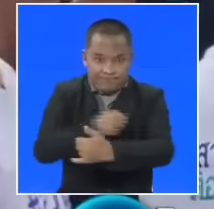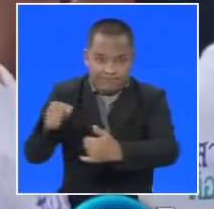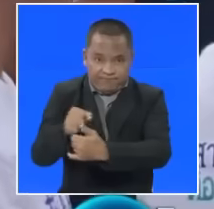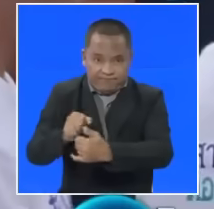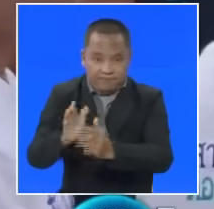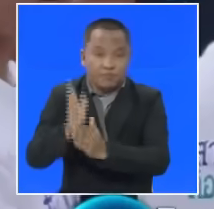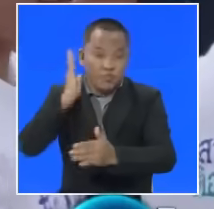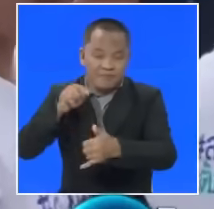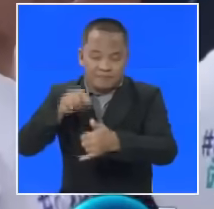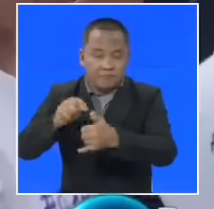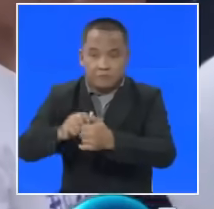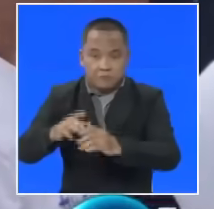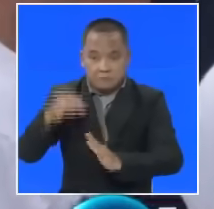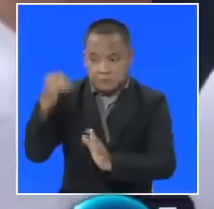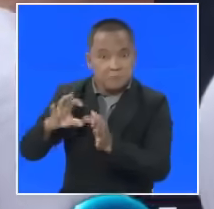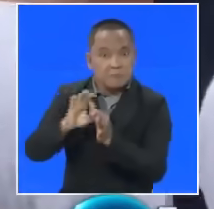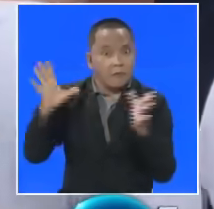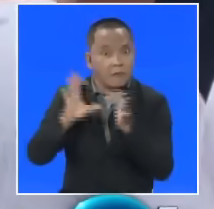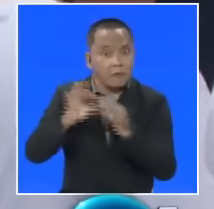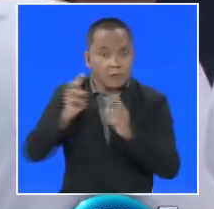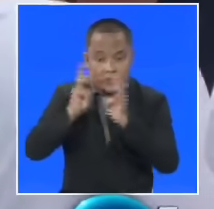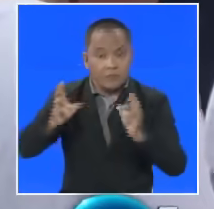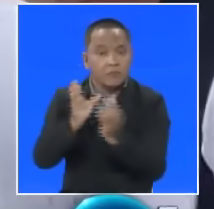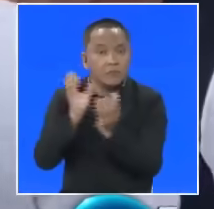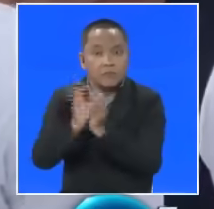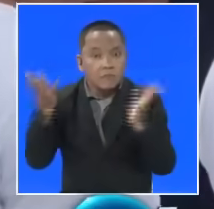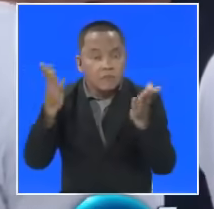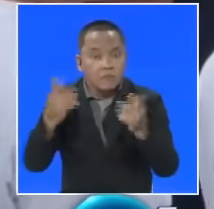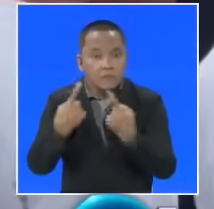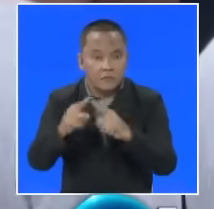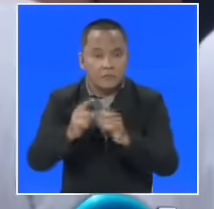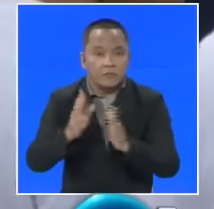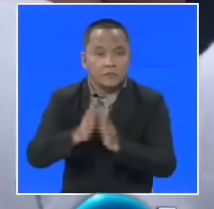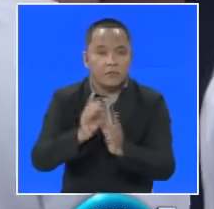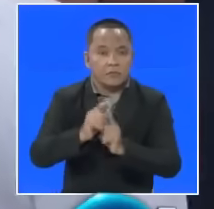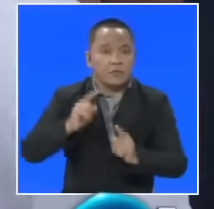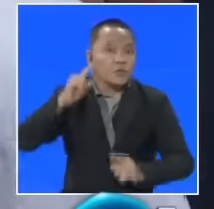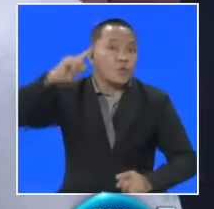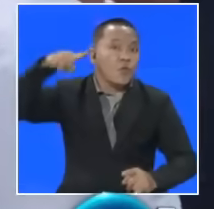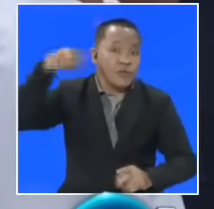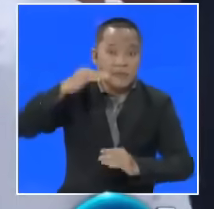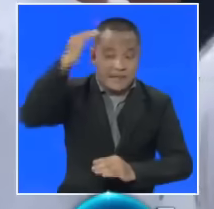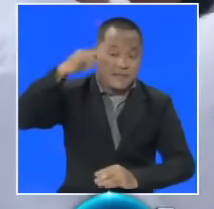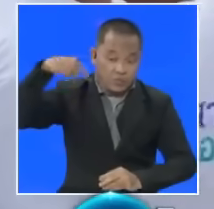วของคุณชัยชนะเขาไม่ได้มีความเกี่ยวข้องใดๆกับเว็บพนันนะคะแต่ตัวของคุณสุชามาศซึ่งเป็นพี่สาวของคุณชัย